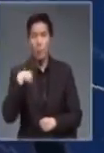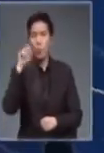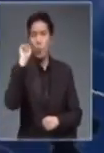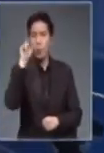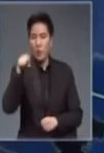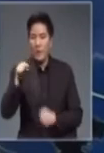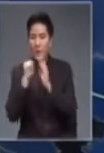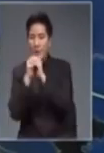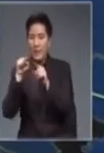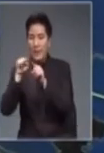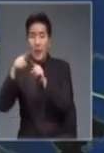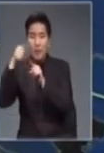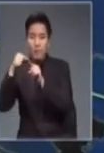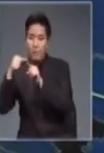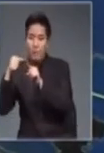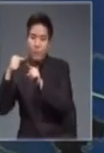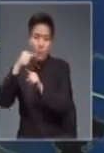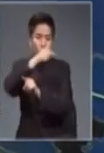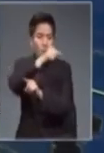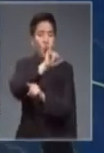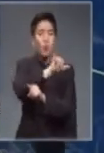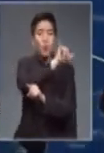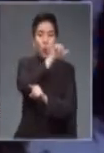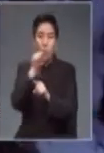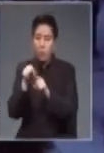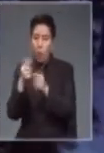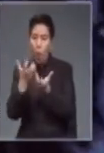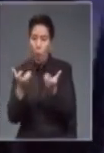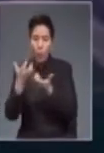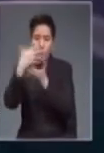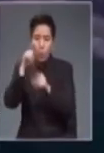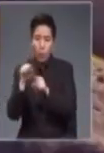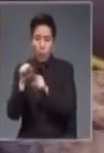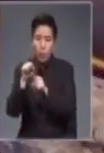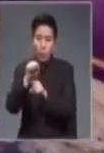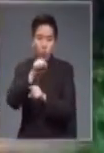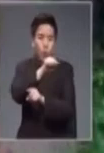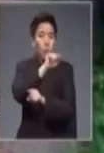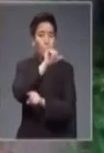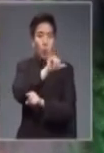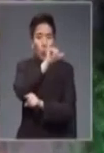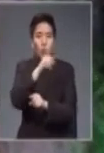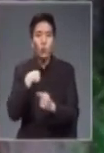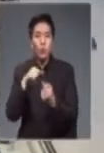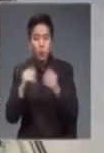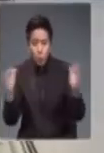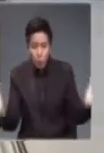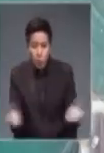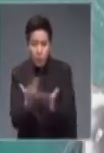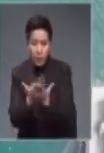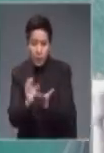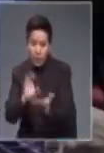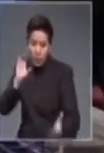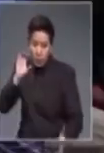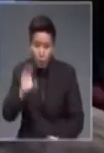ปธรรมให้จงได้การคิดอย่างเดียวนั้นไม่ยากหรอกครับนะครับแต่ถ้าการ คิดแล้วพูดแล้วไม่ต้องลงมือทำมันยิ่งเป็นเรื่องที่